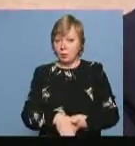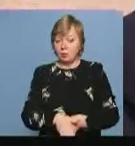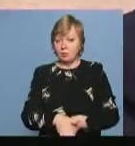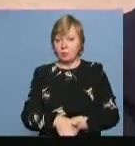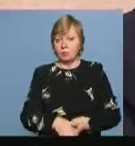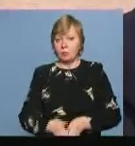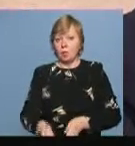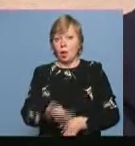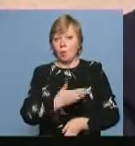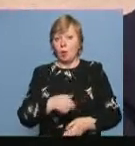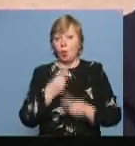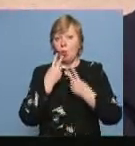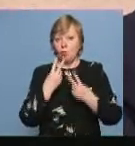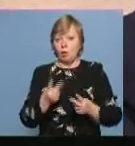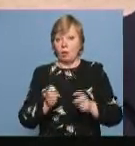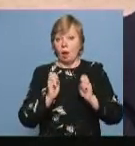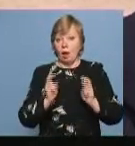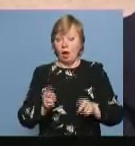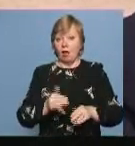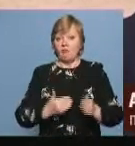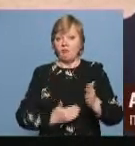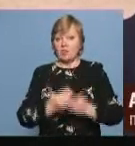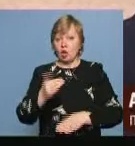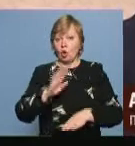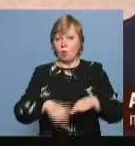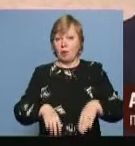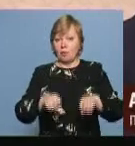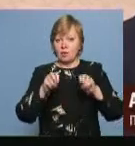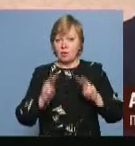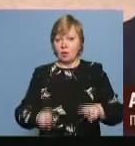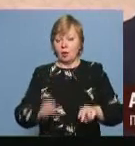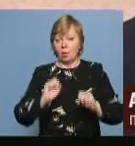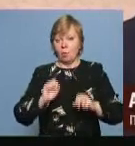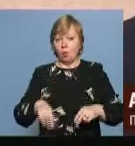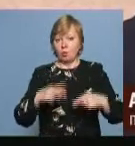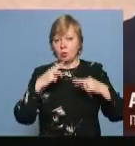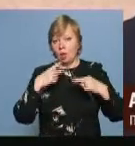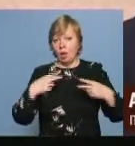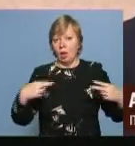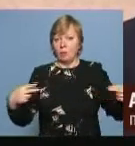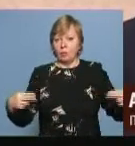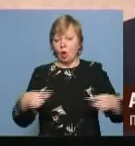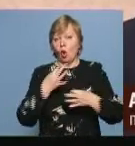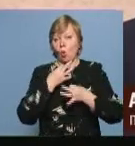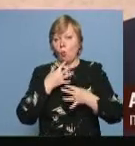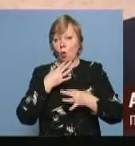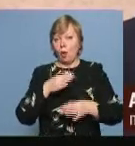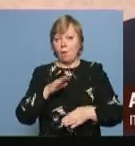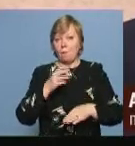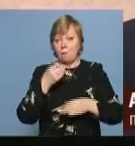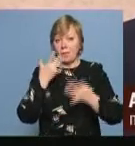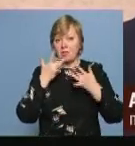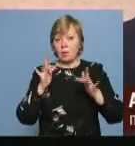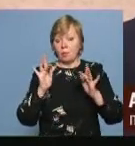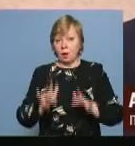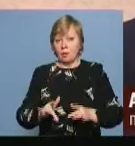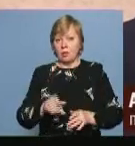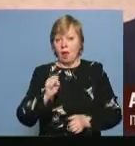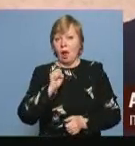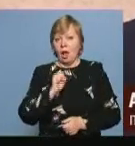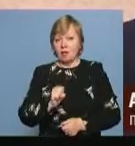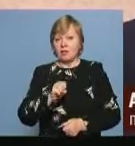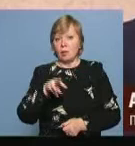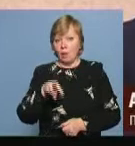Мы увидели, как высокопрофессионально можно обосновать любое безобразие. Даже Алексей Михайлович головой